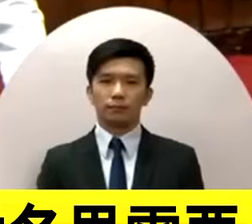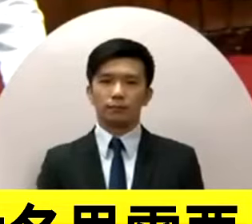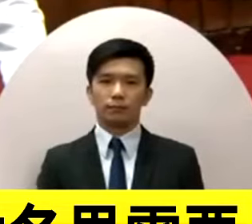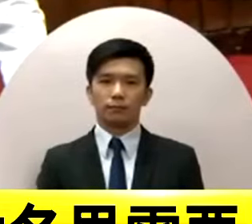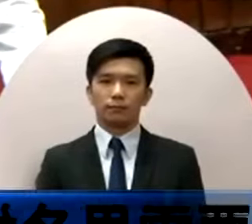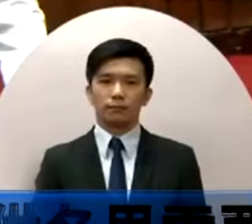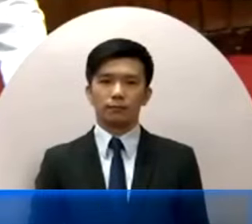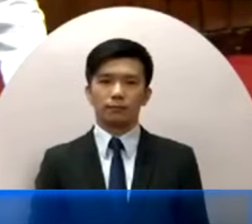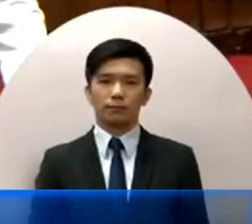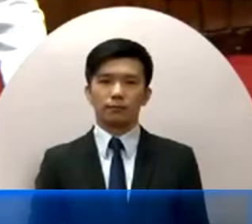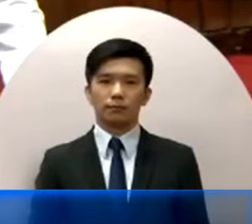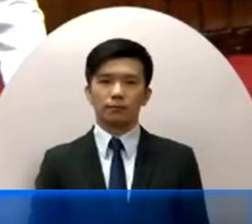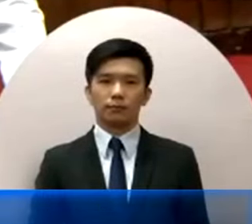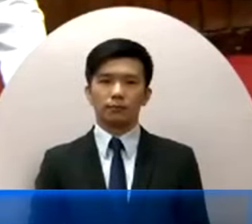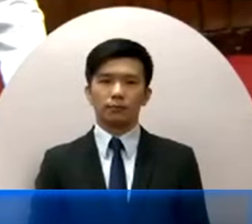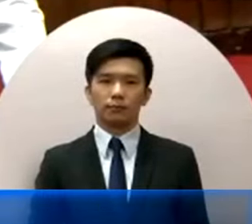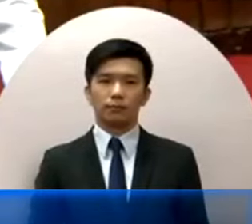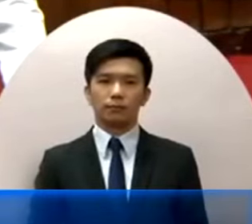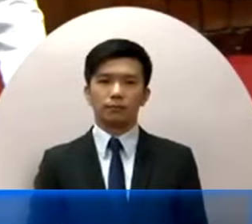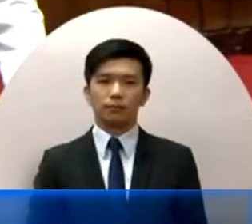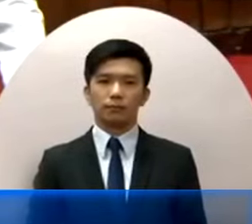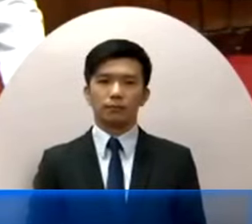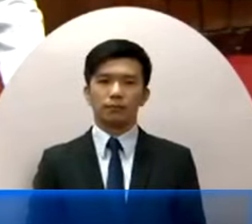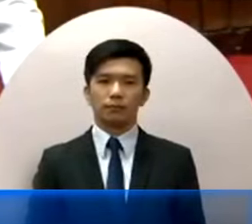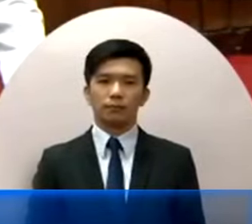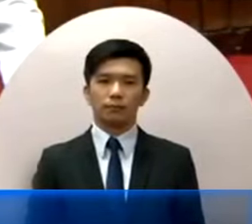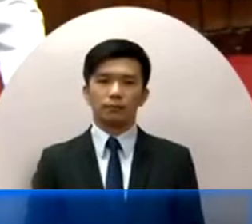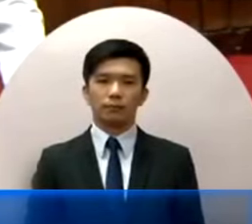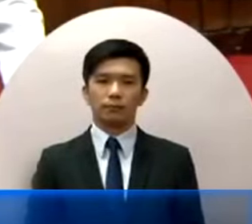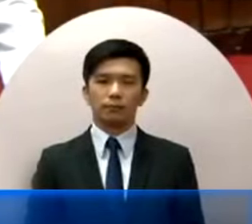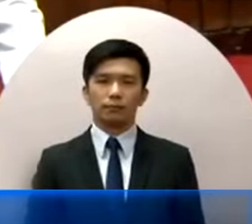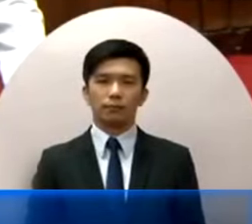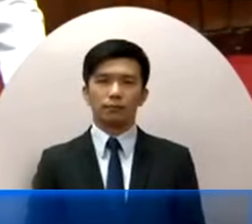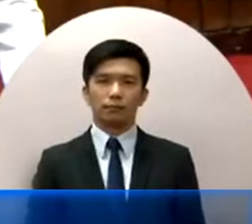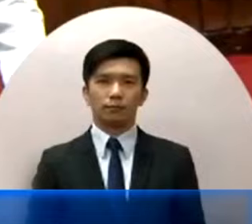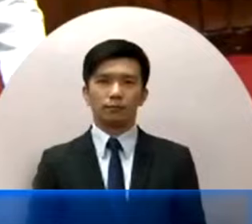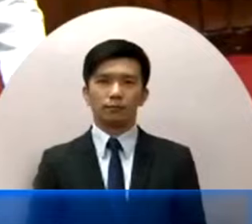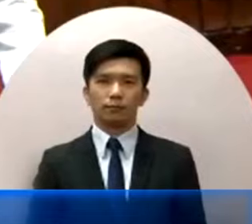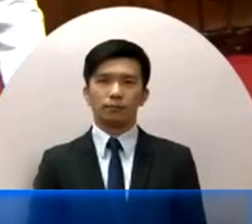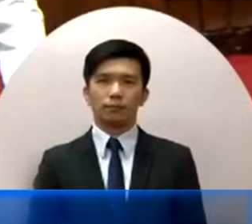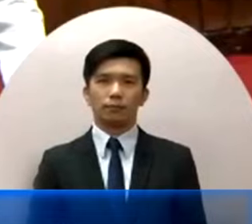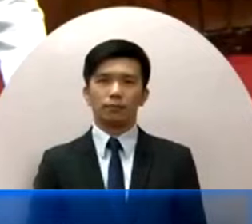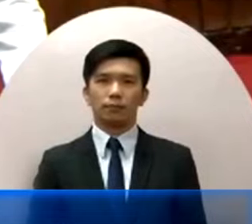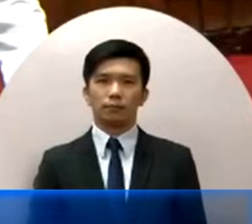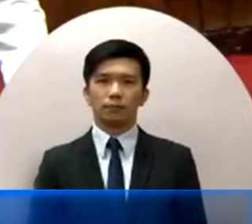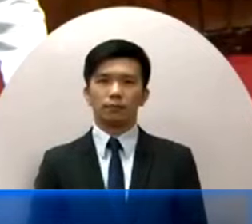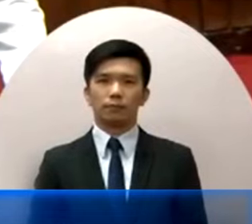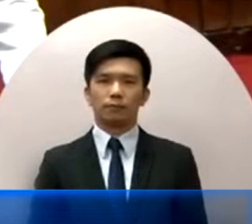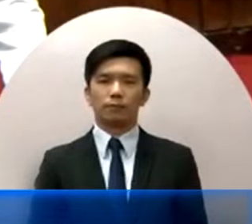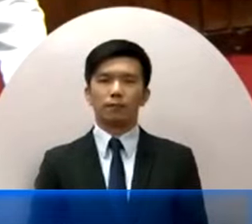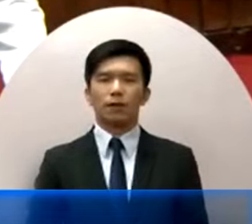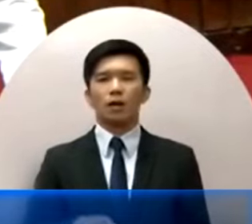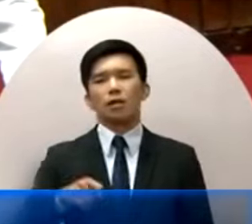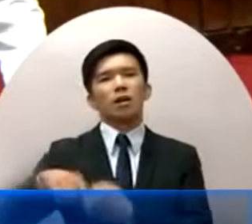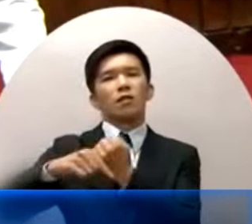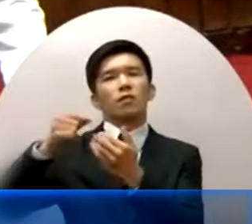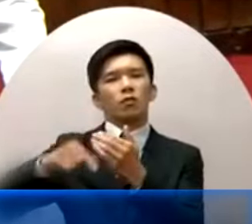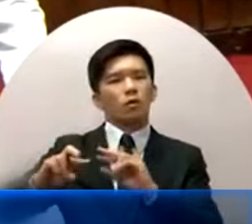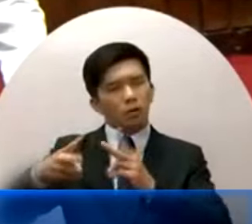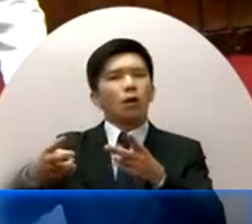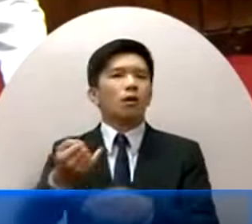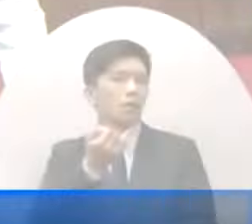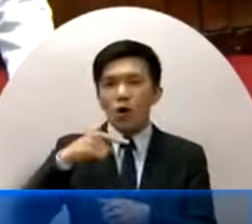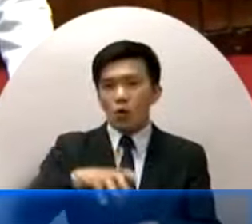长今天要研议，他必须五年前就启动这样的研议的程序，那现在没有启动， 你们修法改规定就